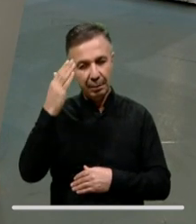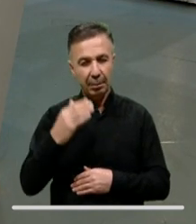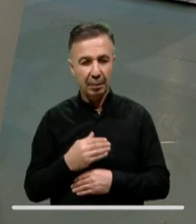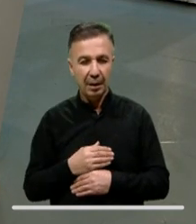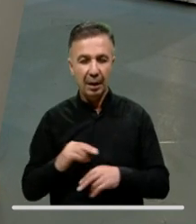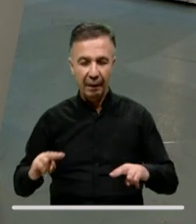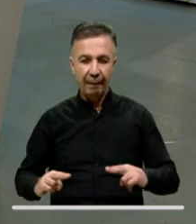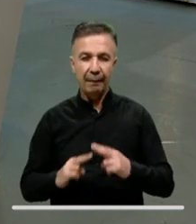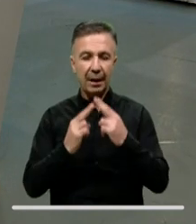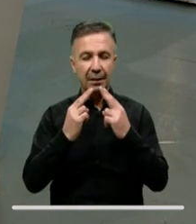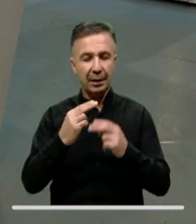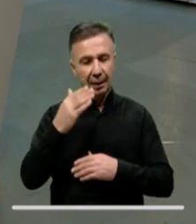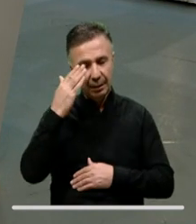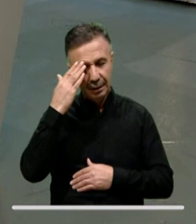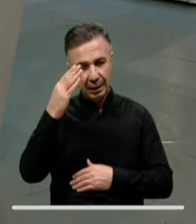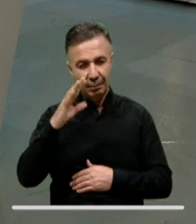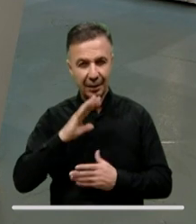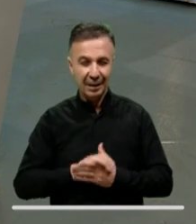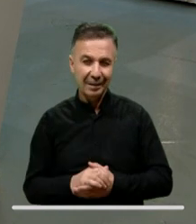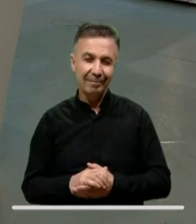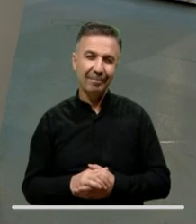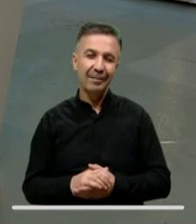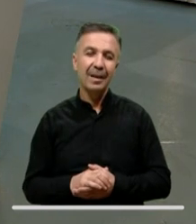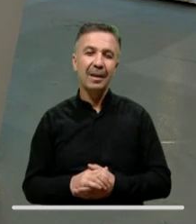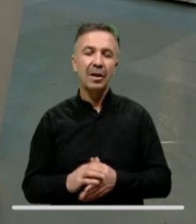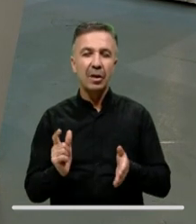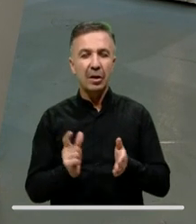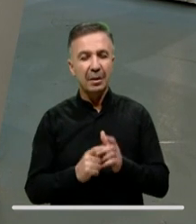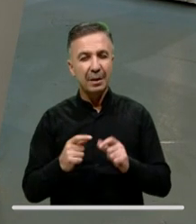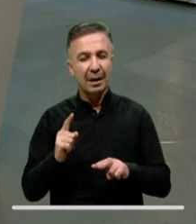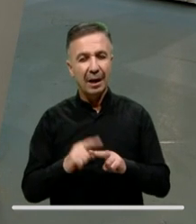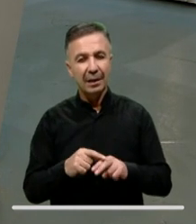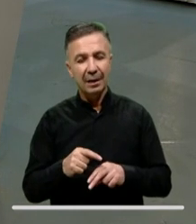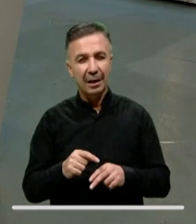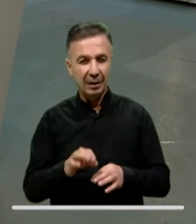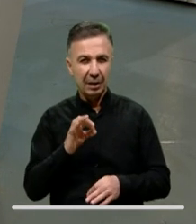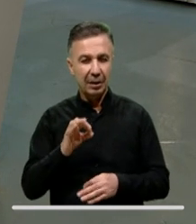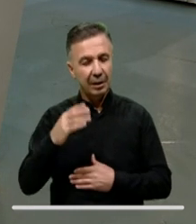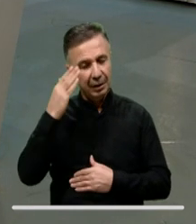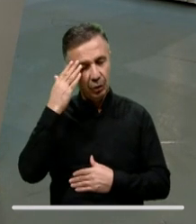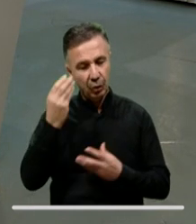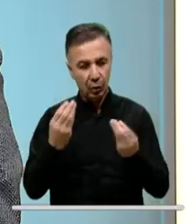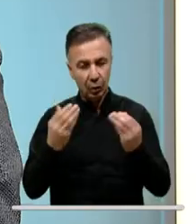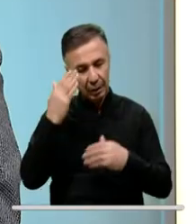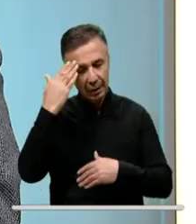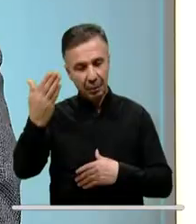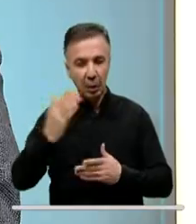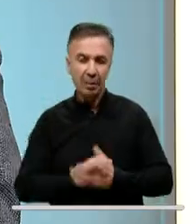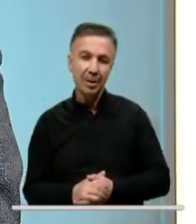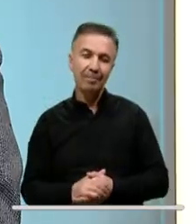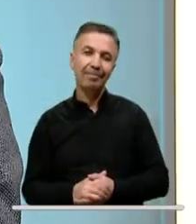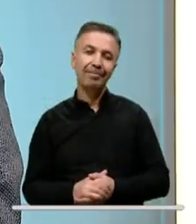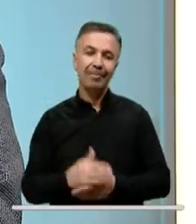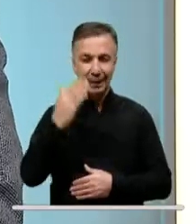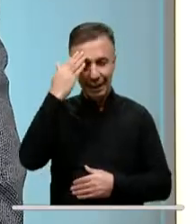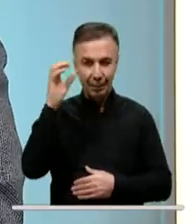selam var. Ve İzmir'den Adnan Kaya, o da müdavim izleyicimiz hocam. Çok çok selamları var size. Aleyküm selam ve